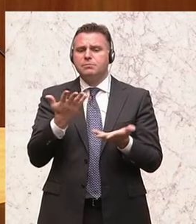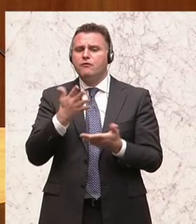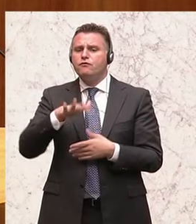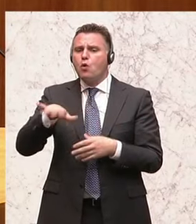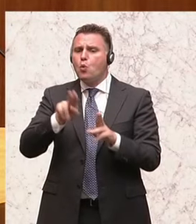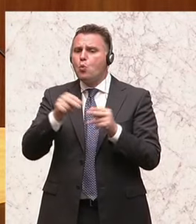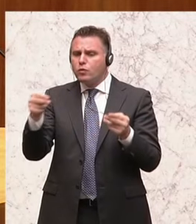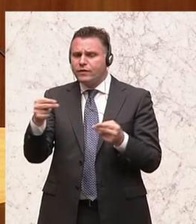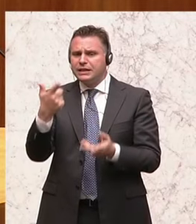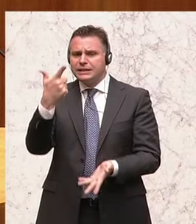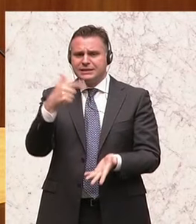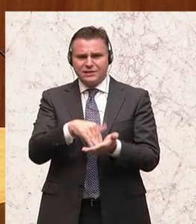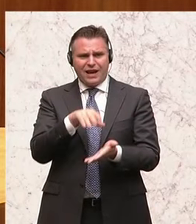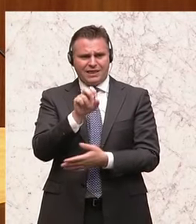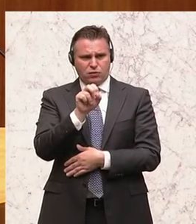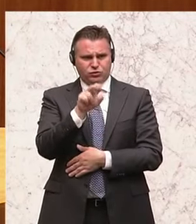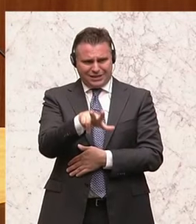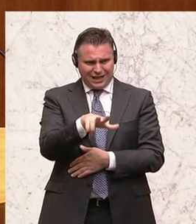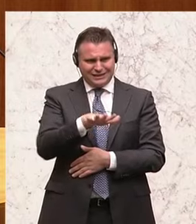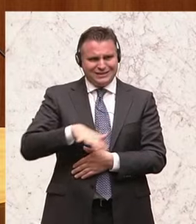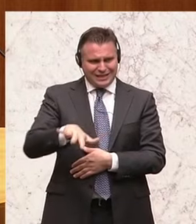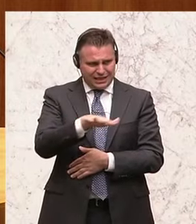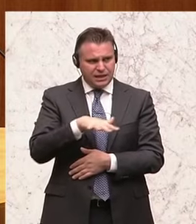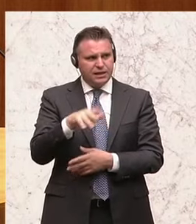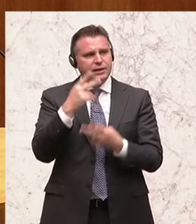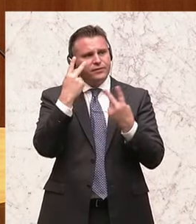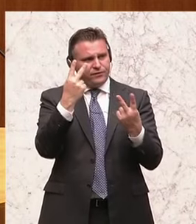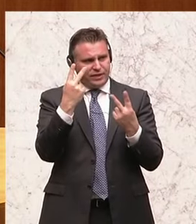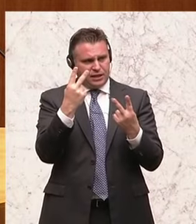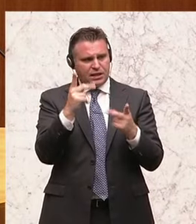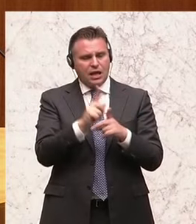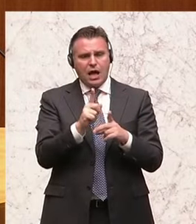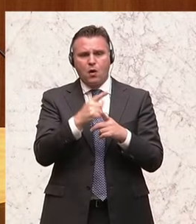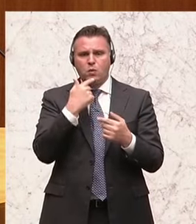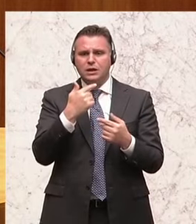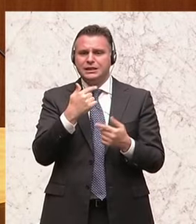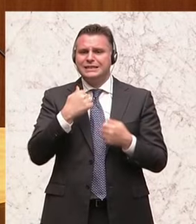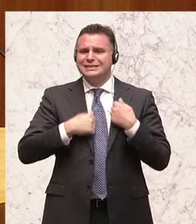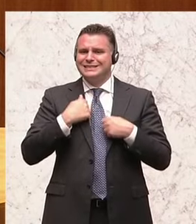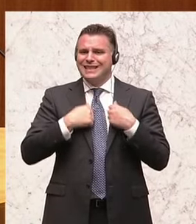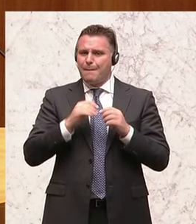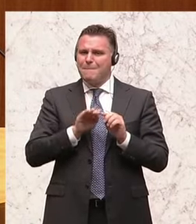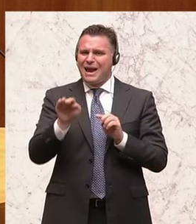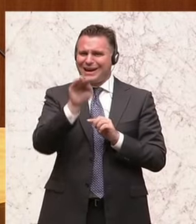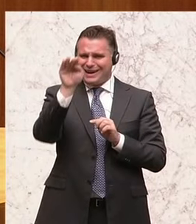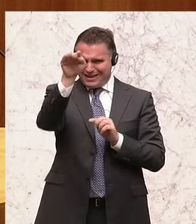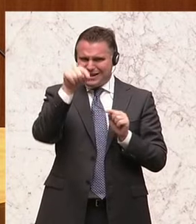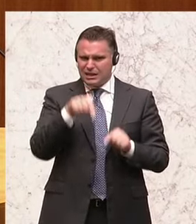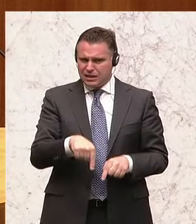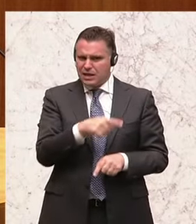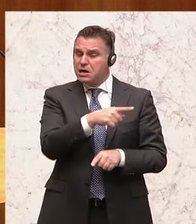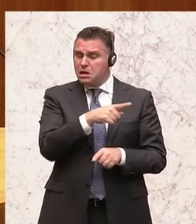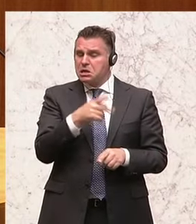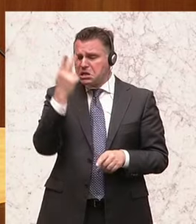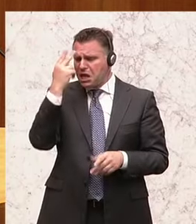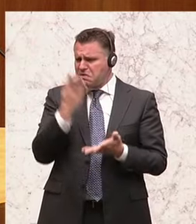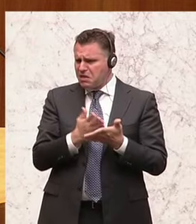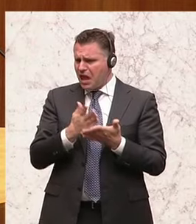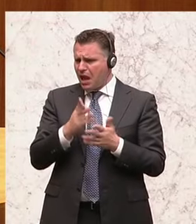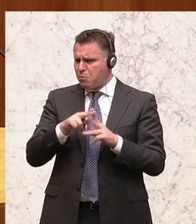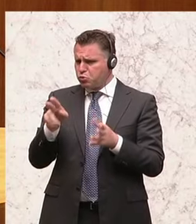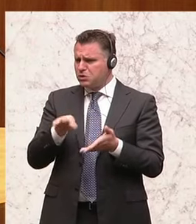sind. Bei 2013 die wichtigen Sachen, wie beispielsweise der Semmering, und den kennt der Herr Bundeskanzler Kern ganz genau, was